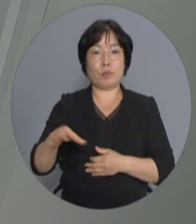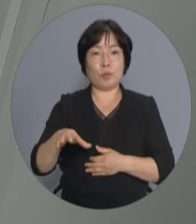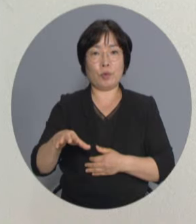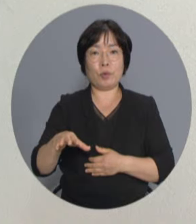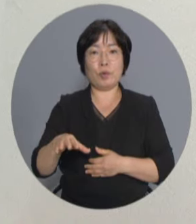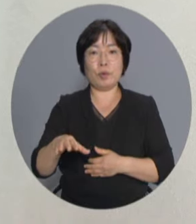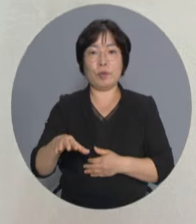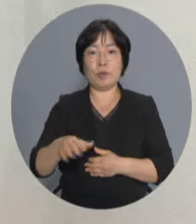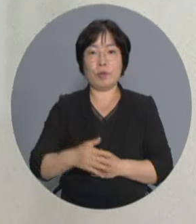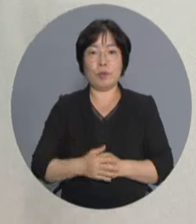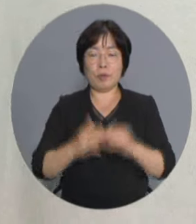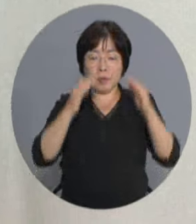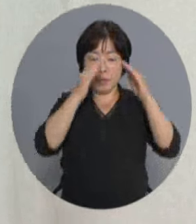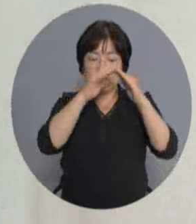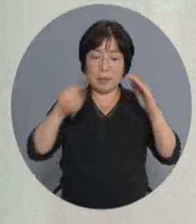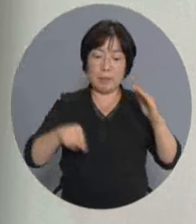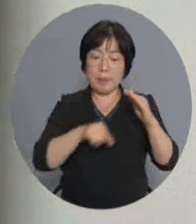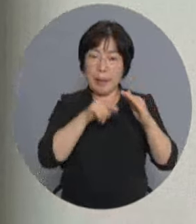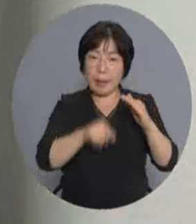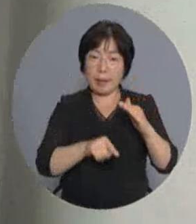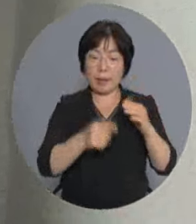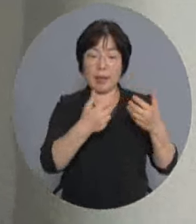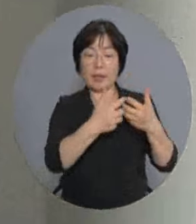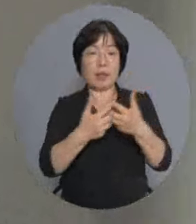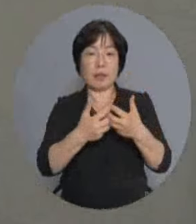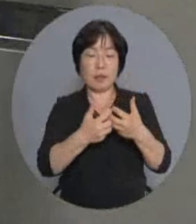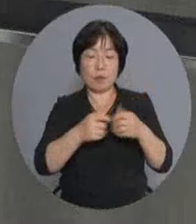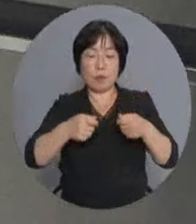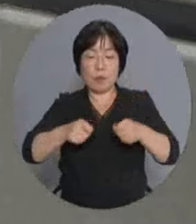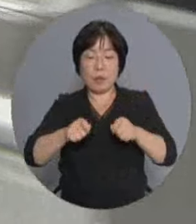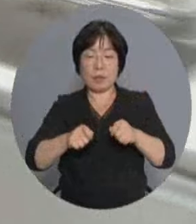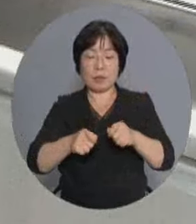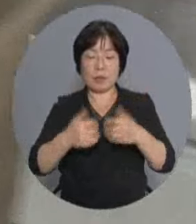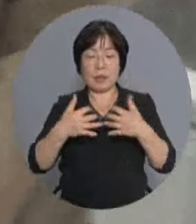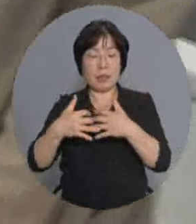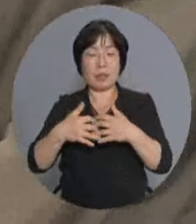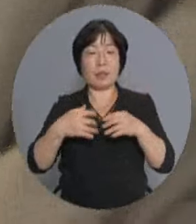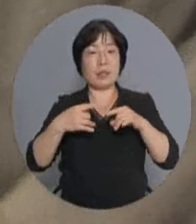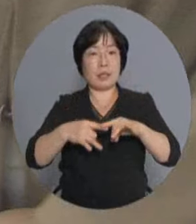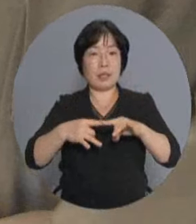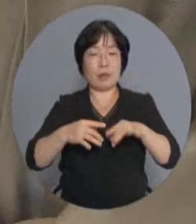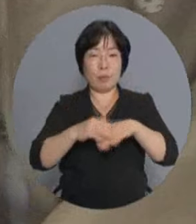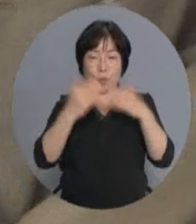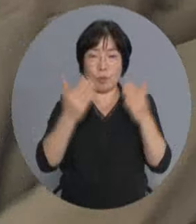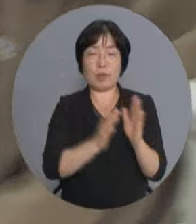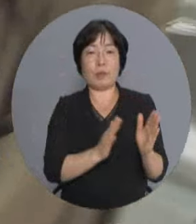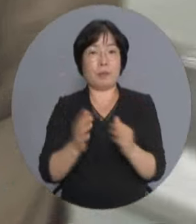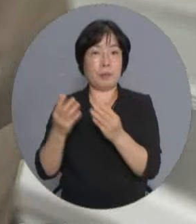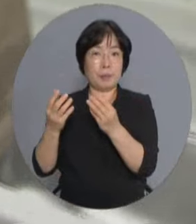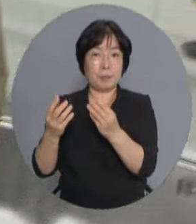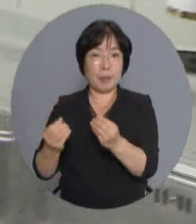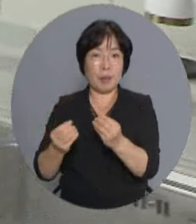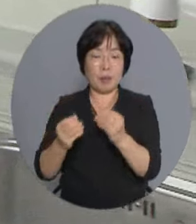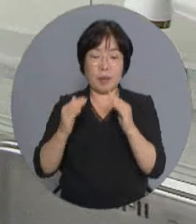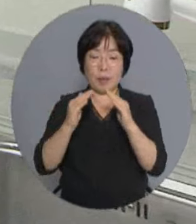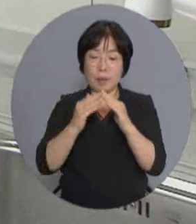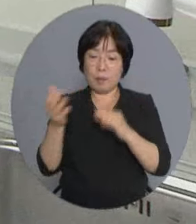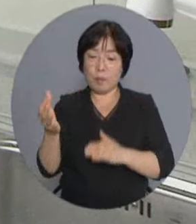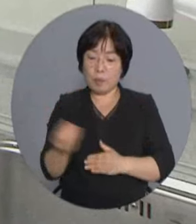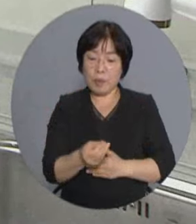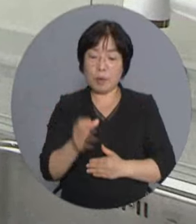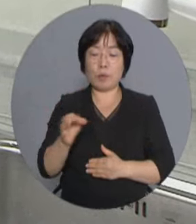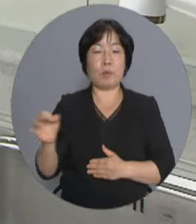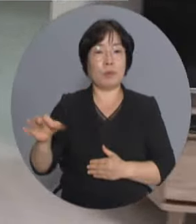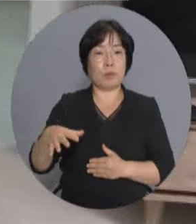때문입니다. 건물 내부에는 냉장고와 가스레인지 같은 가전제품이 모두 비치돼 있고 임대료도